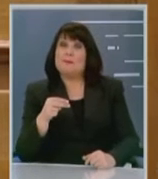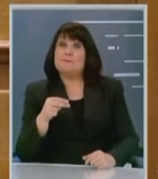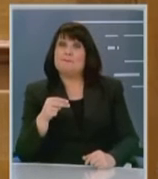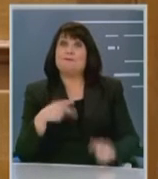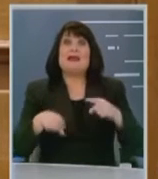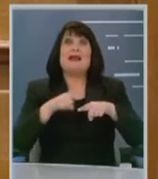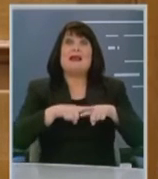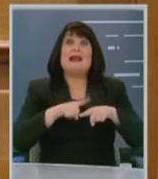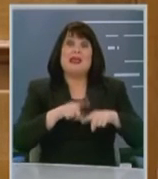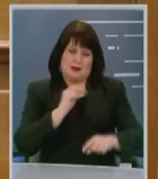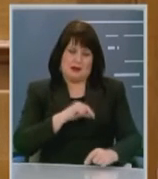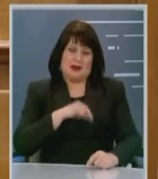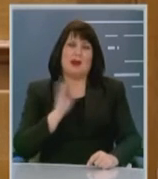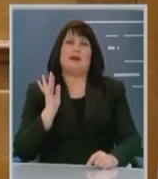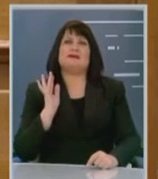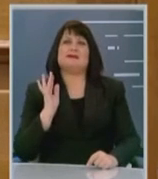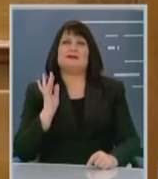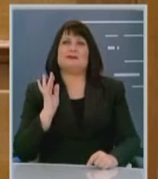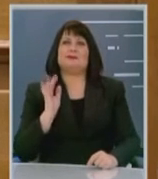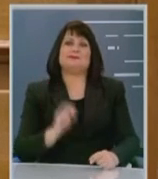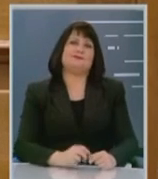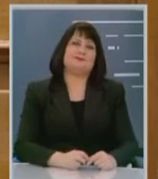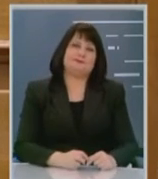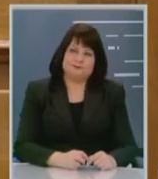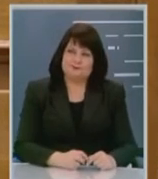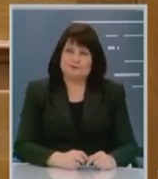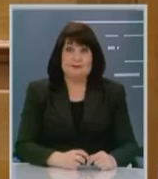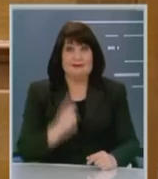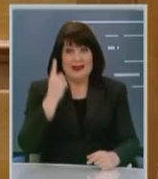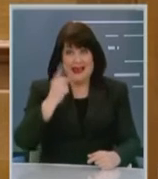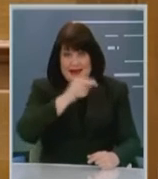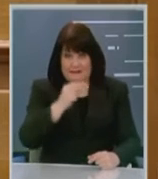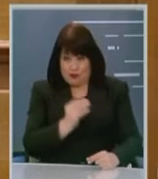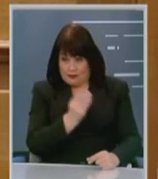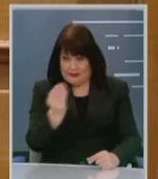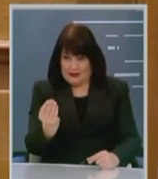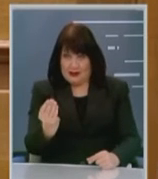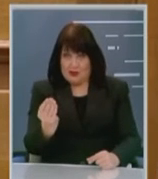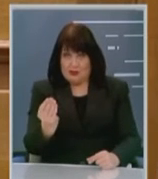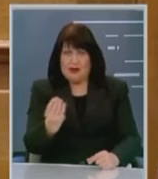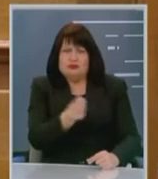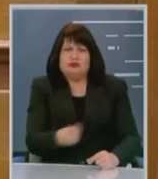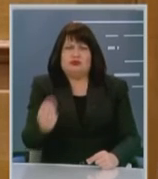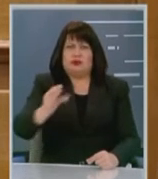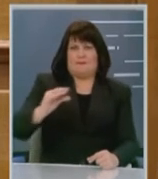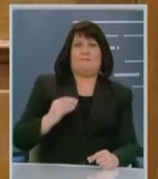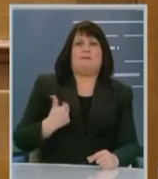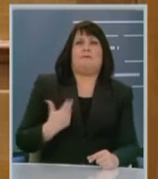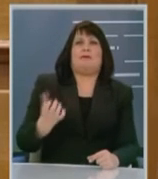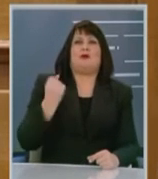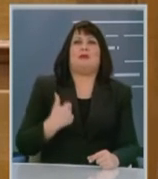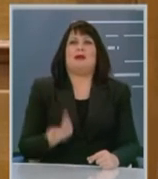μας είναι κερδισμένη, αφού για το 1 ευρώ που δίνει παίρνει πολλαπλάσια.